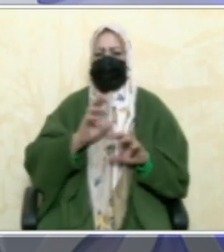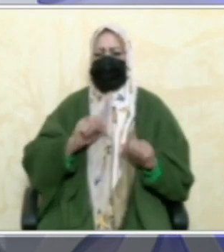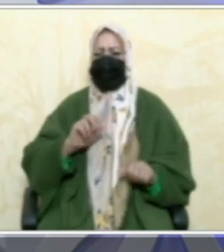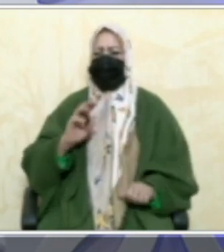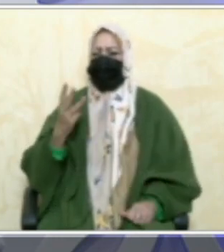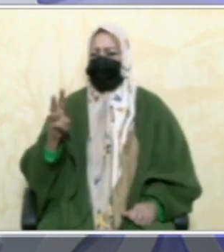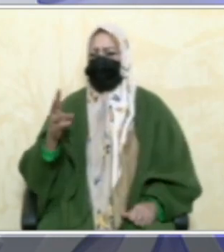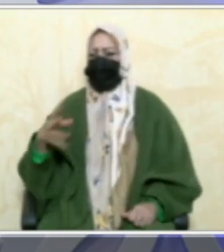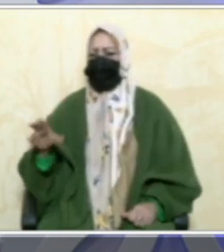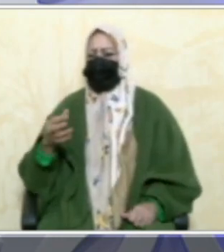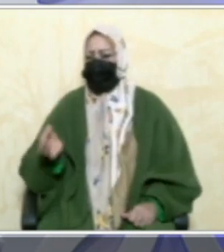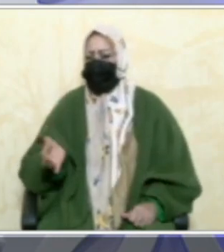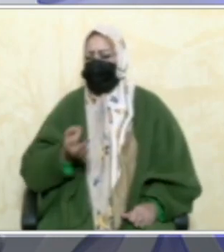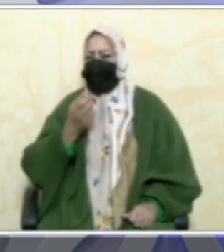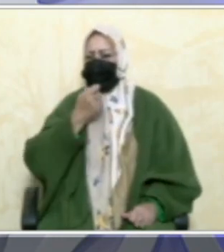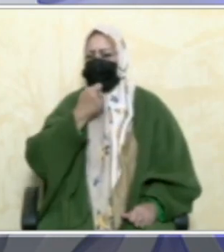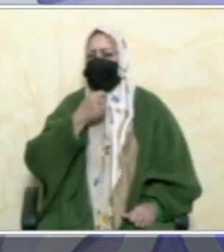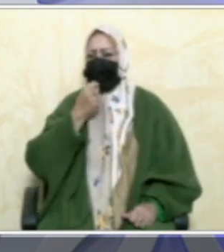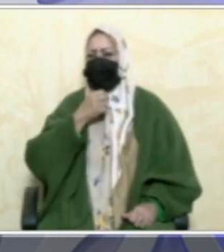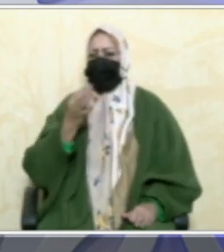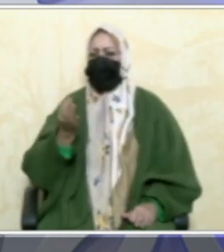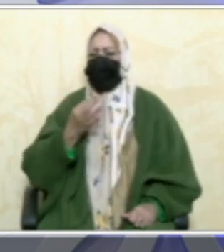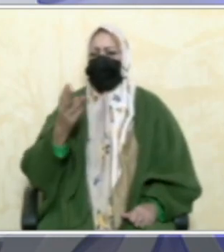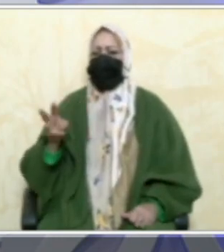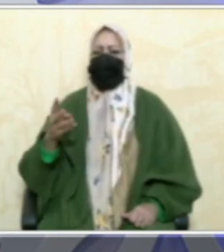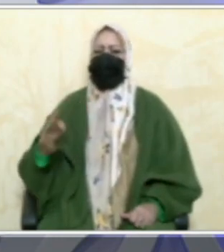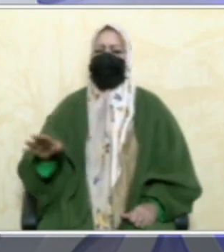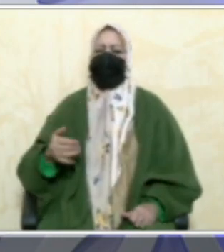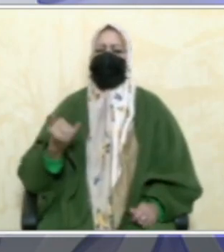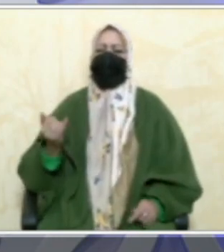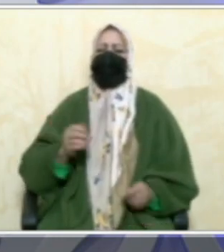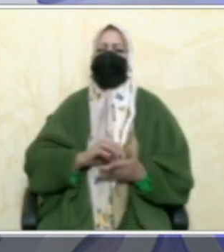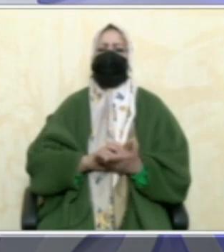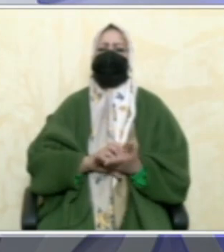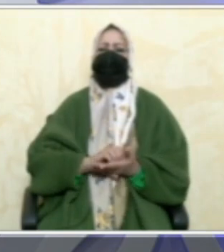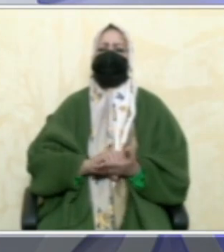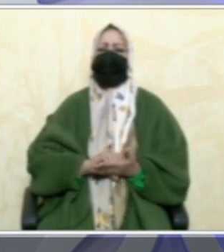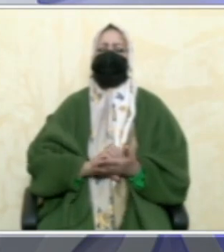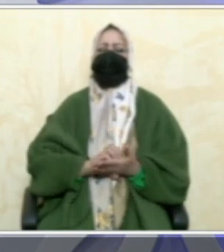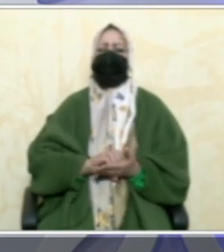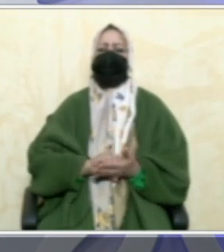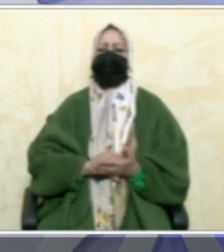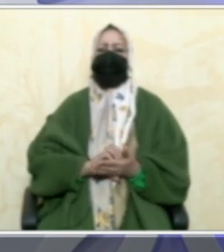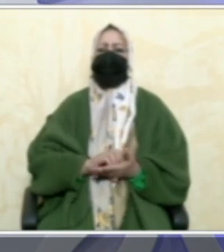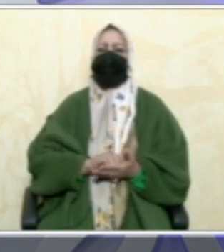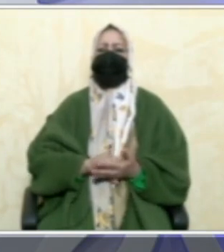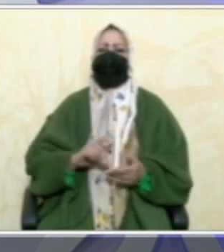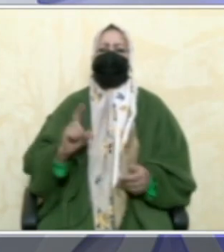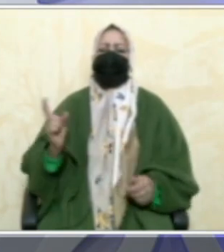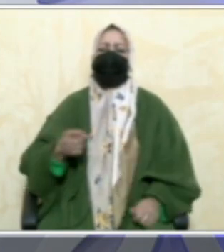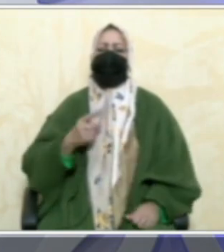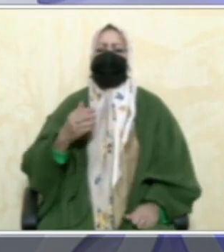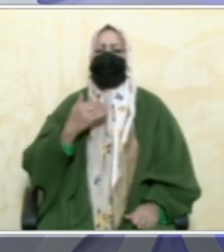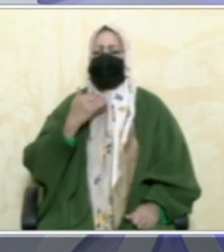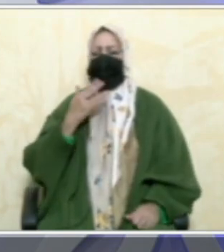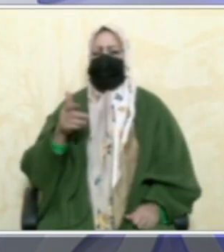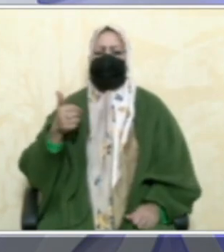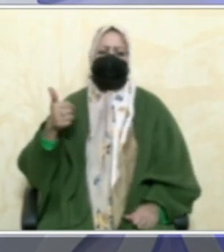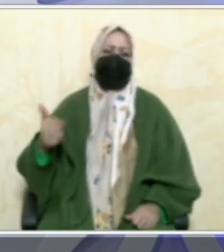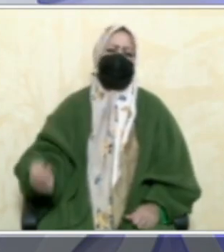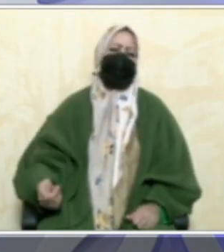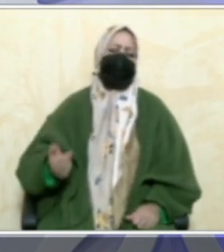30 إلى 250 يعتبر عددا كبيرا، ولكن في حقيقتهم في الغالب هم الذين يسمون بالذباب